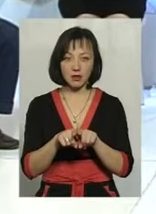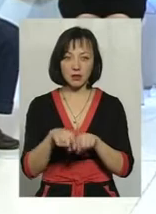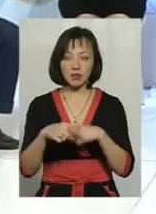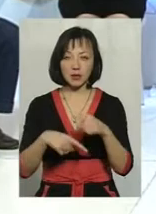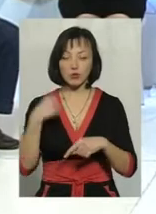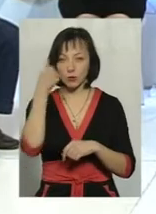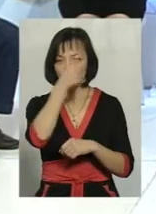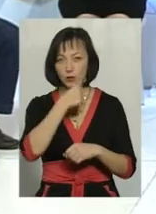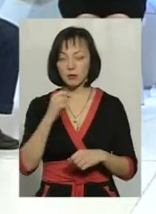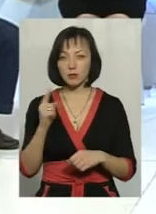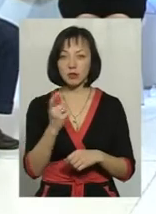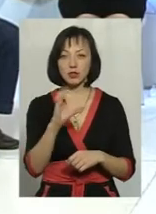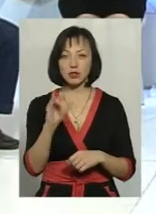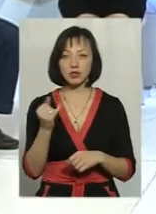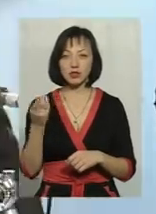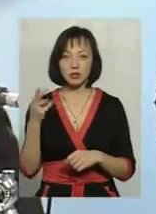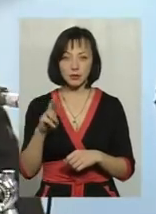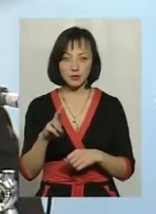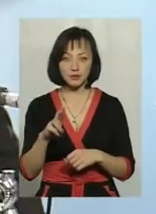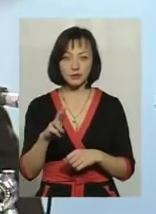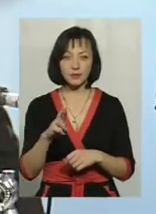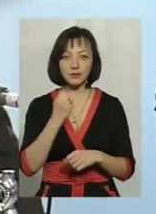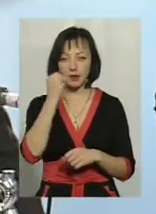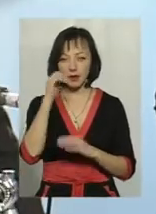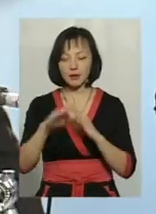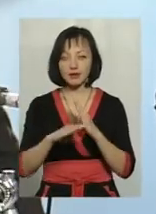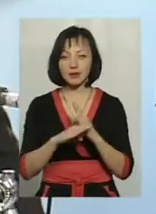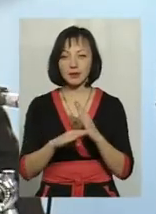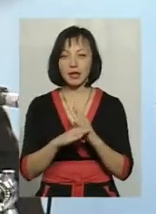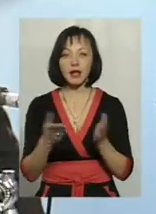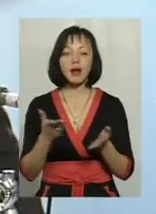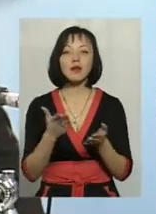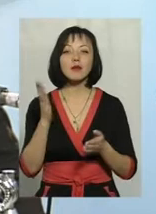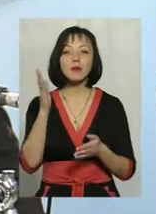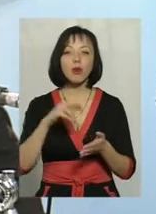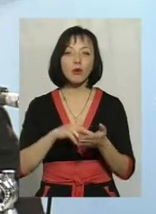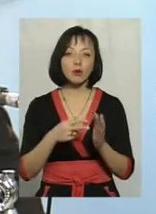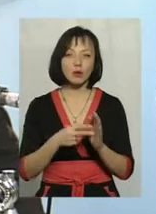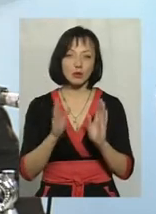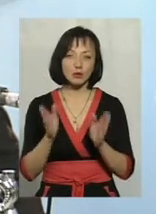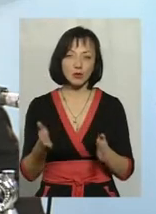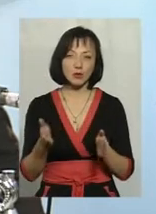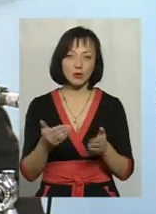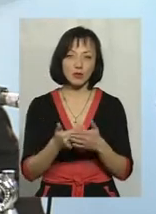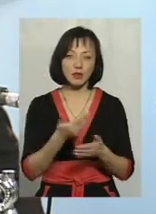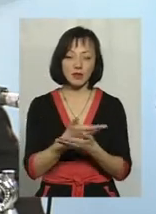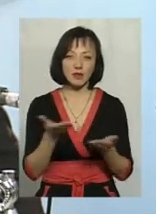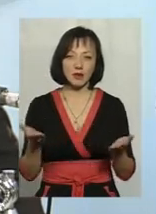наступного року. З 1 січня, так. З 1 січня, дякую вам велике. А які прогнози будуть від